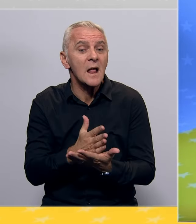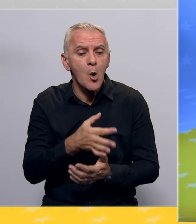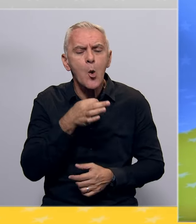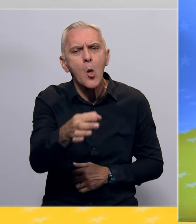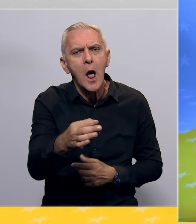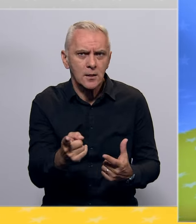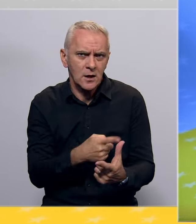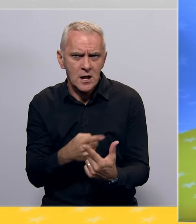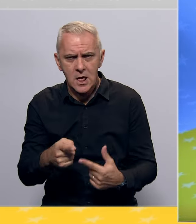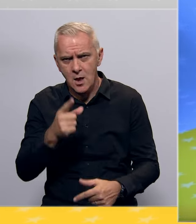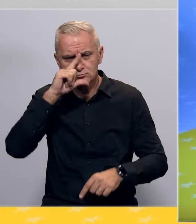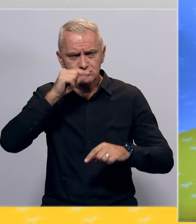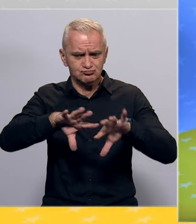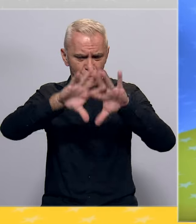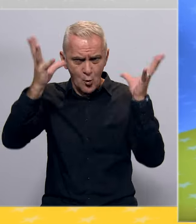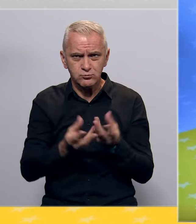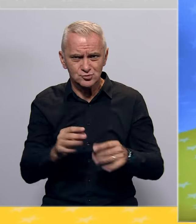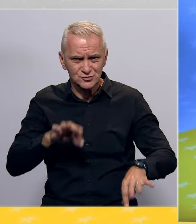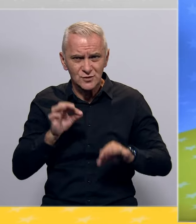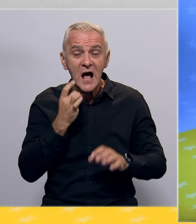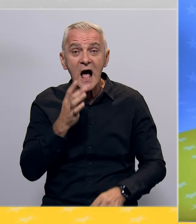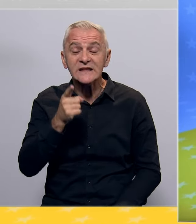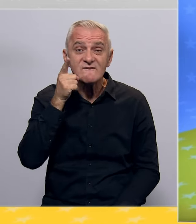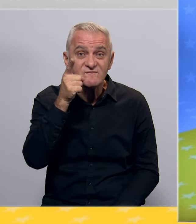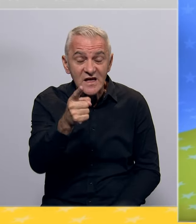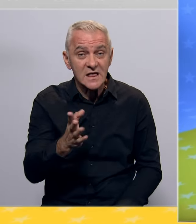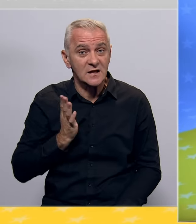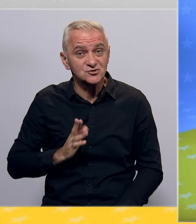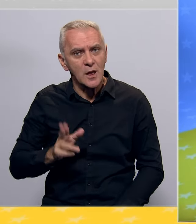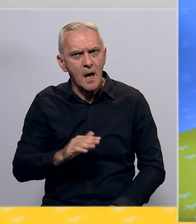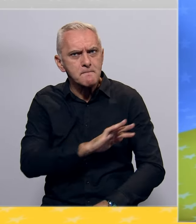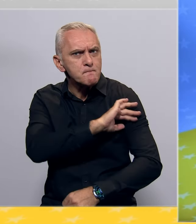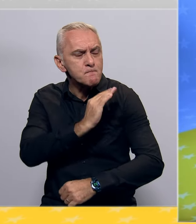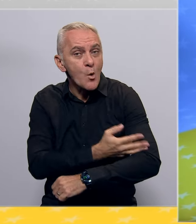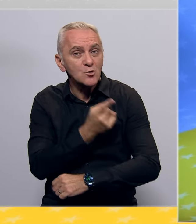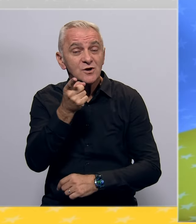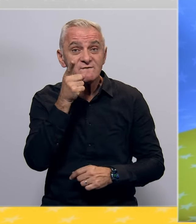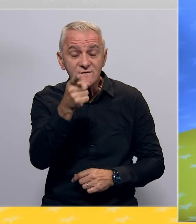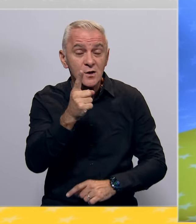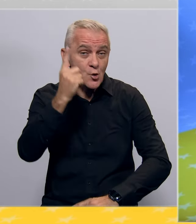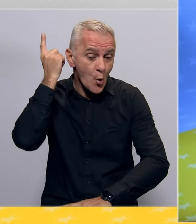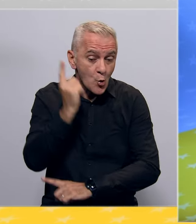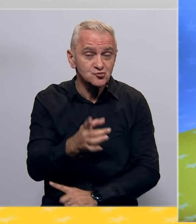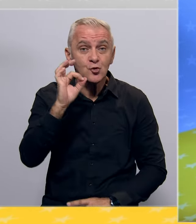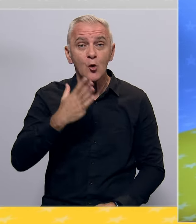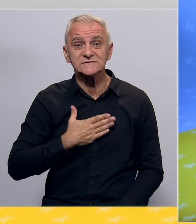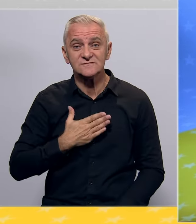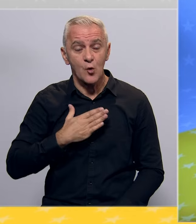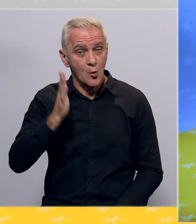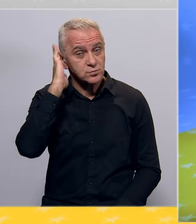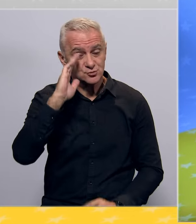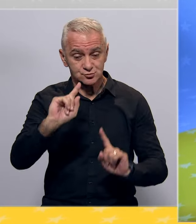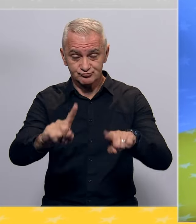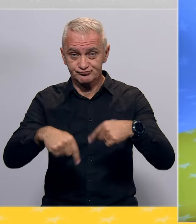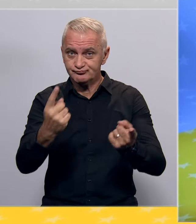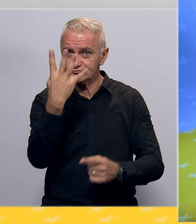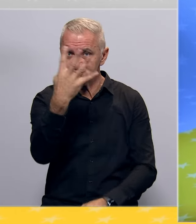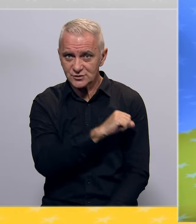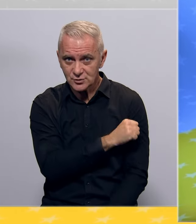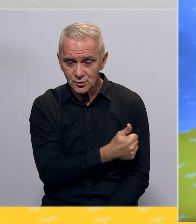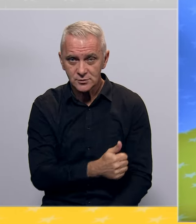lokalni ili opći izbori, kada vi, građani, imate moć i odlučujete o svojoj budućnosti u naredne